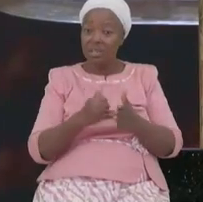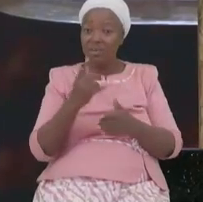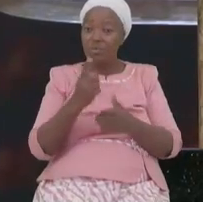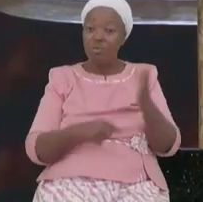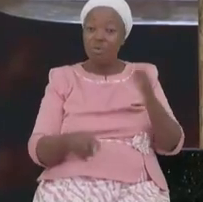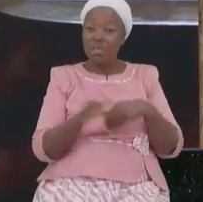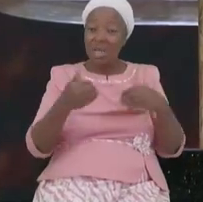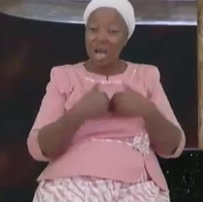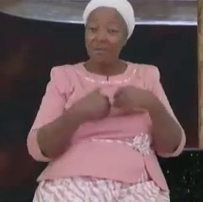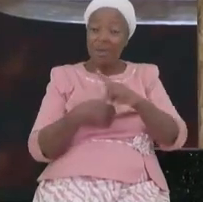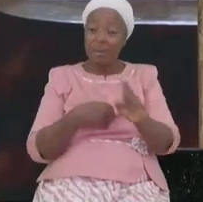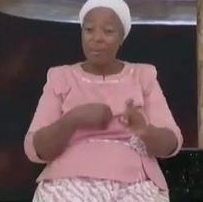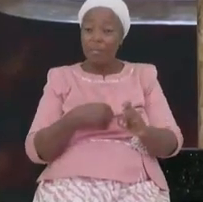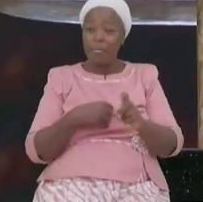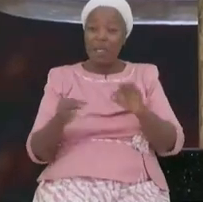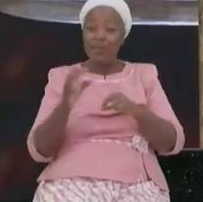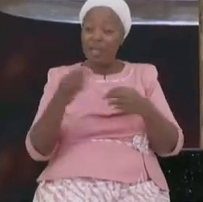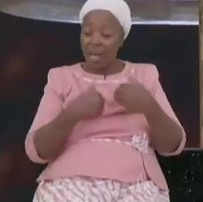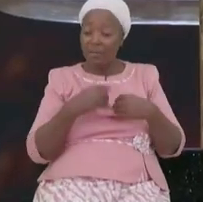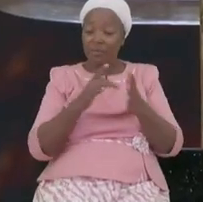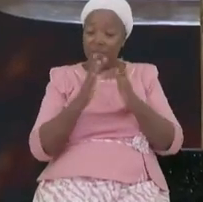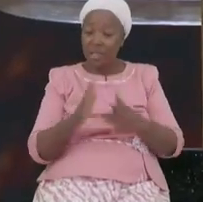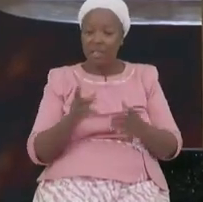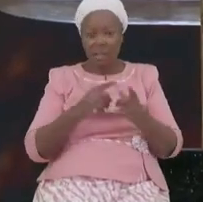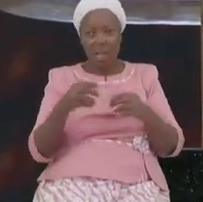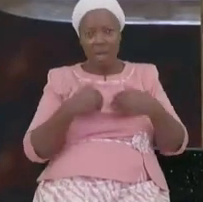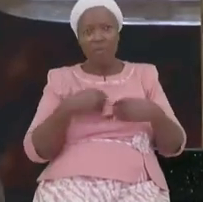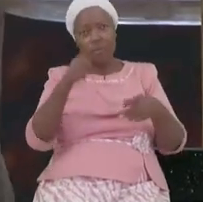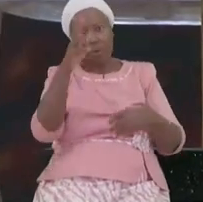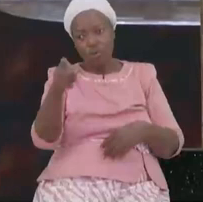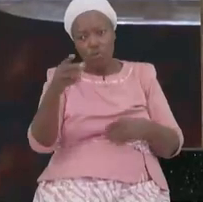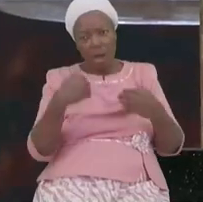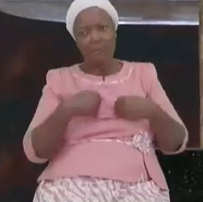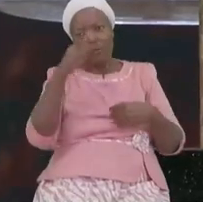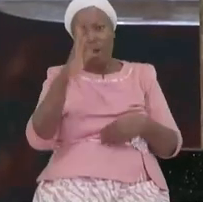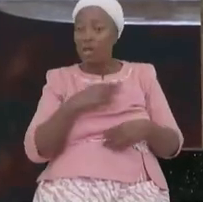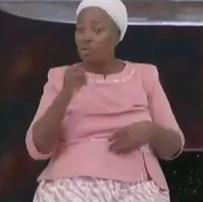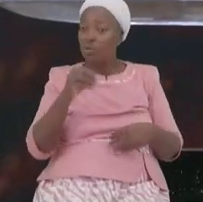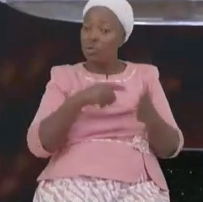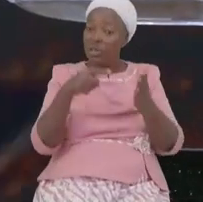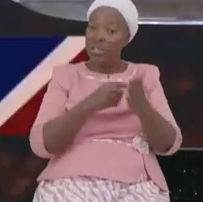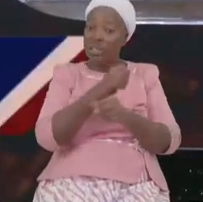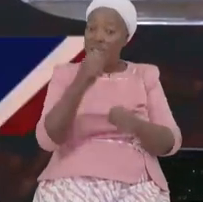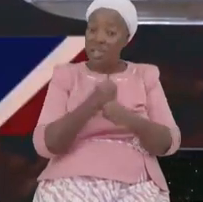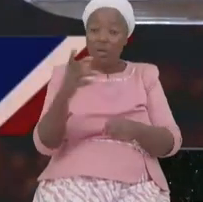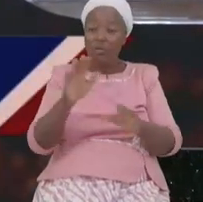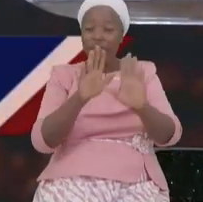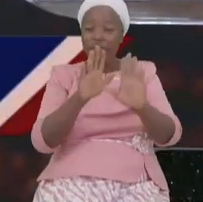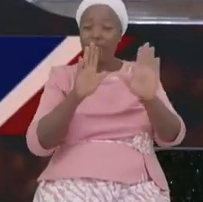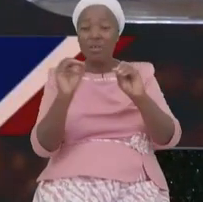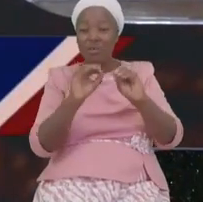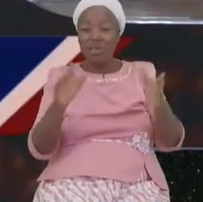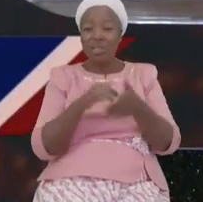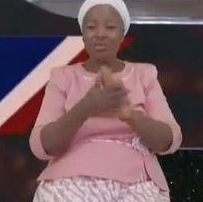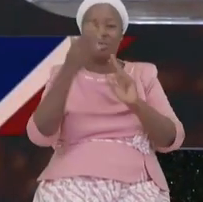S'ils sont chrétiens, ils ont Dieu. Toi, tu as Dieu. Ainsi donc, cette année, tu ne craindras rien au nom de Jésus.